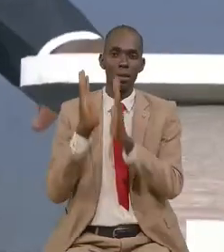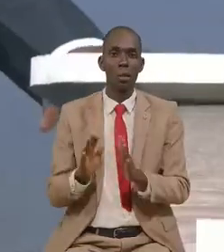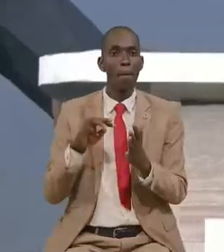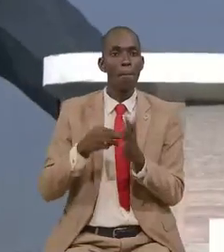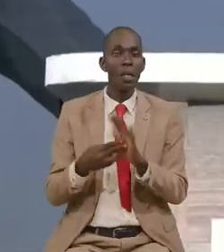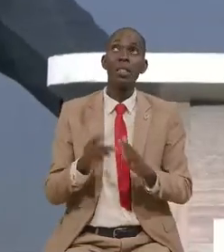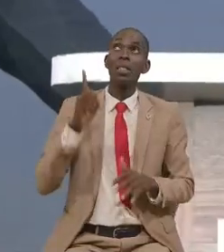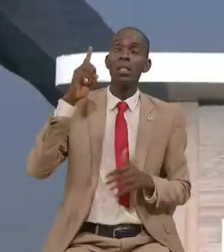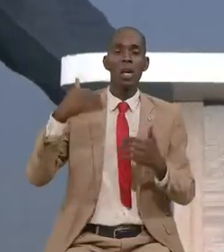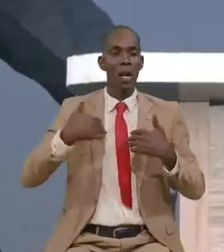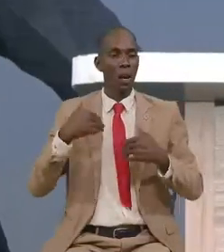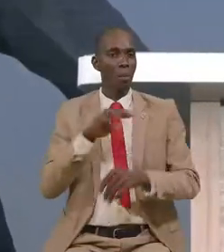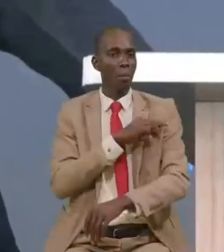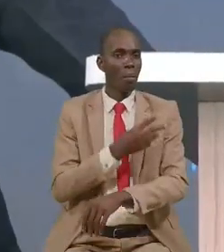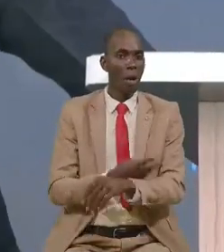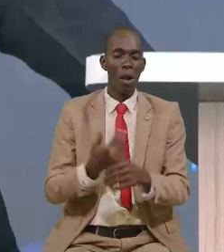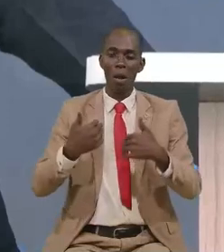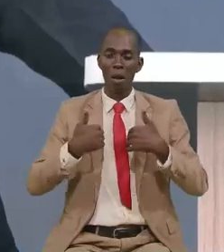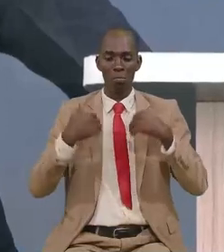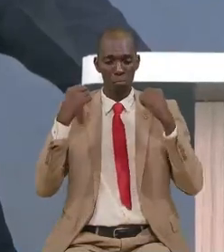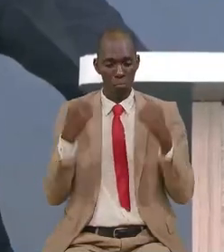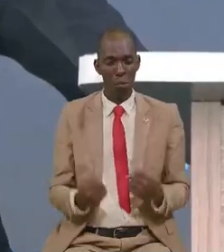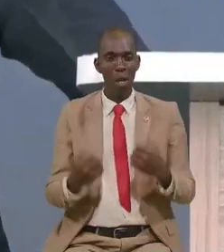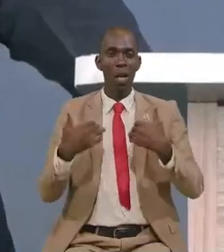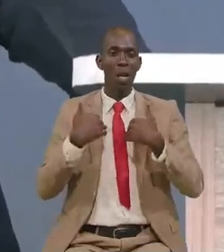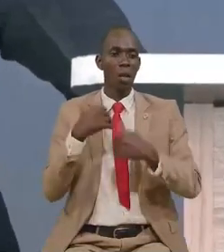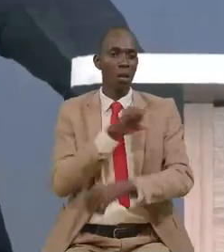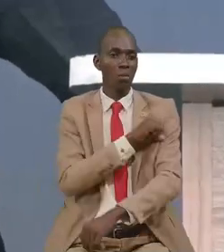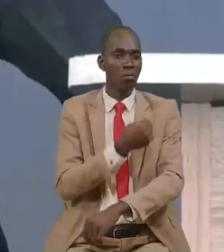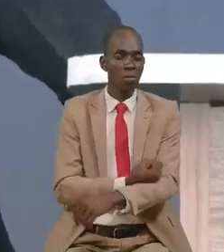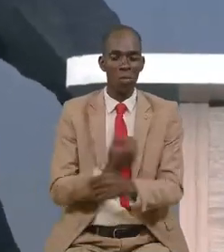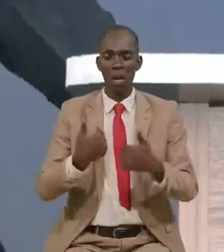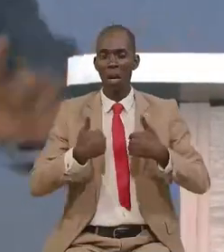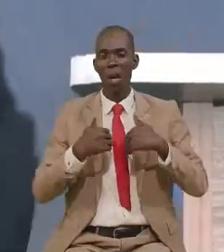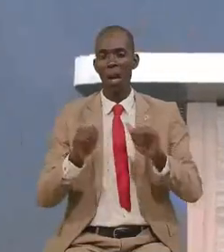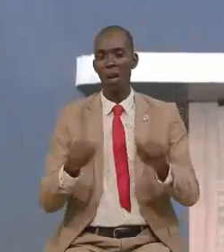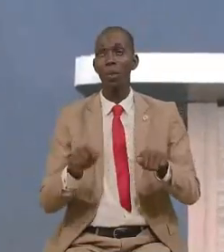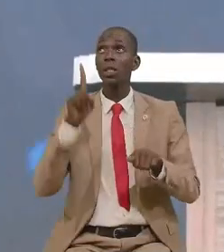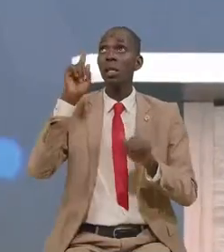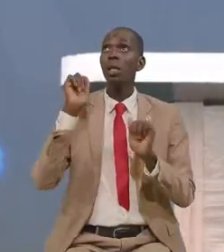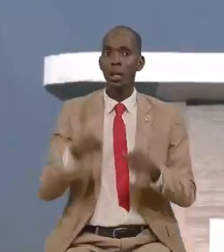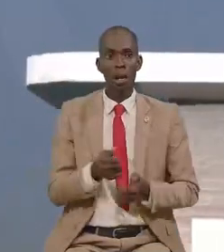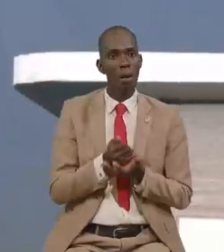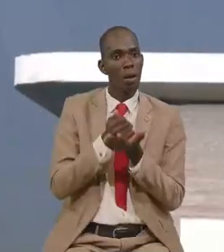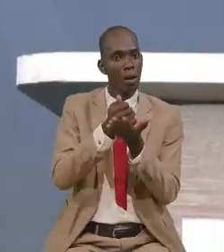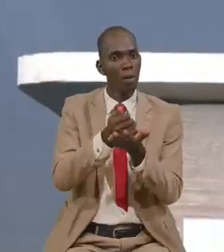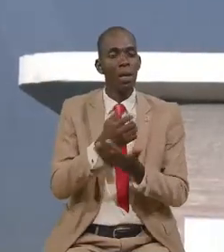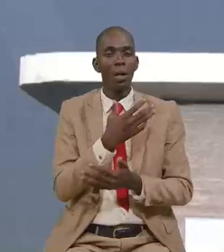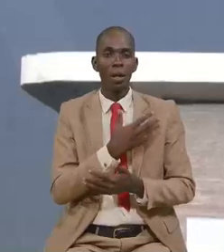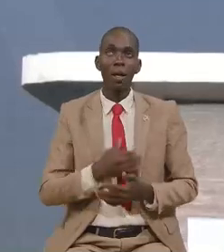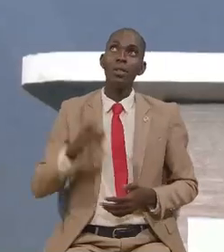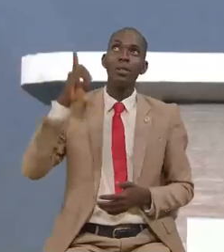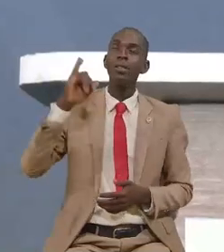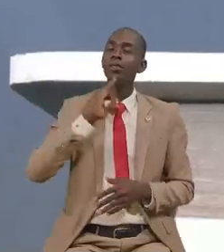la puissance, il a la force, il a la capacité, il peut aider. Et c'est tout